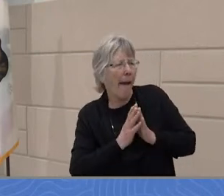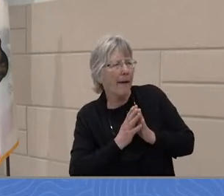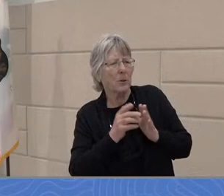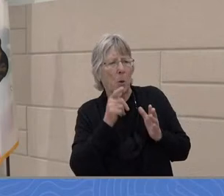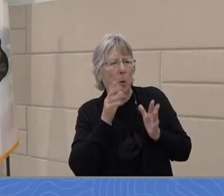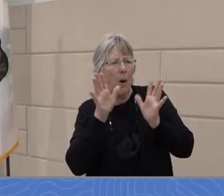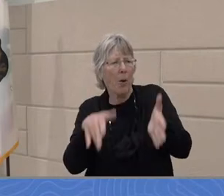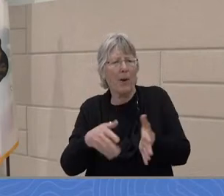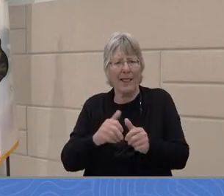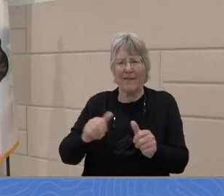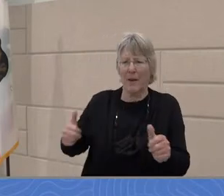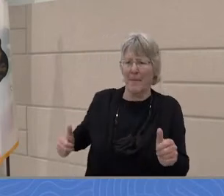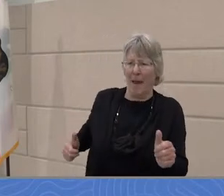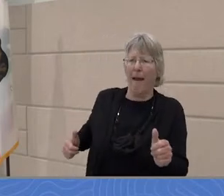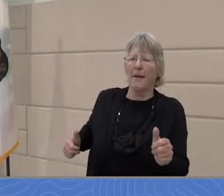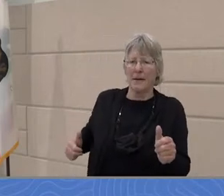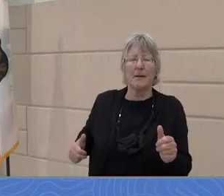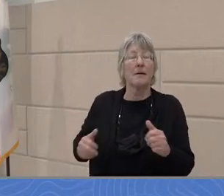หมือนจอดเทอ